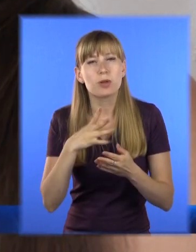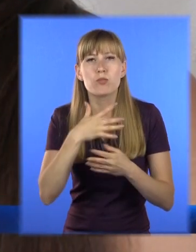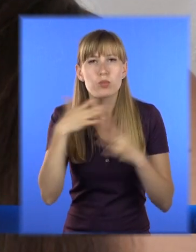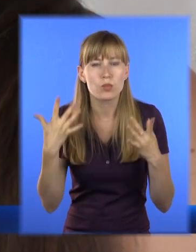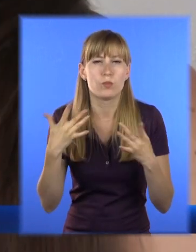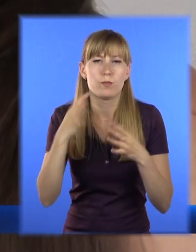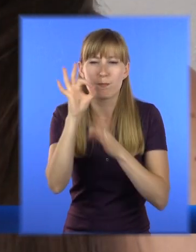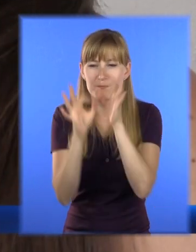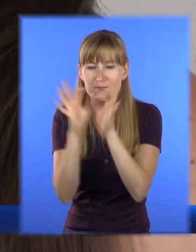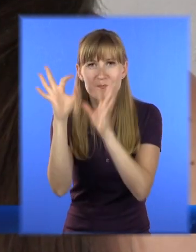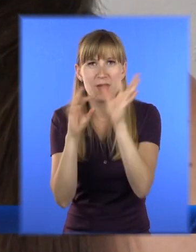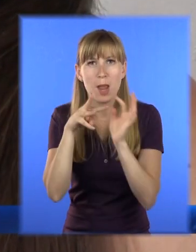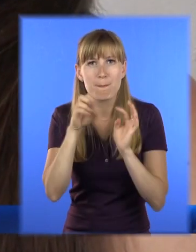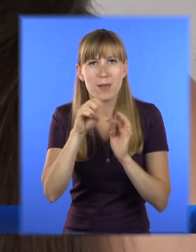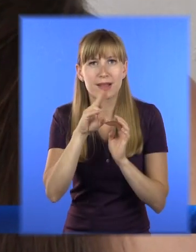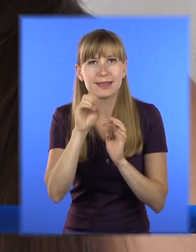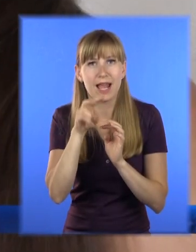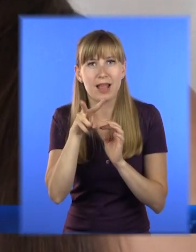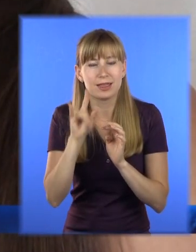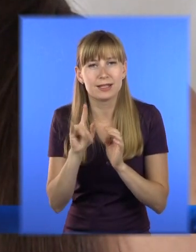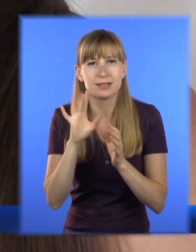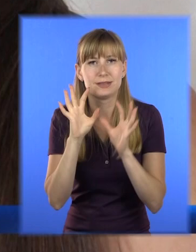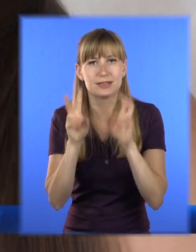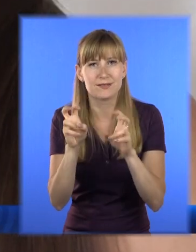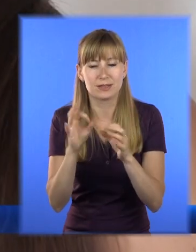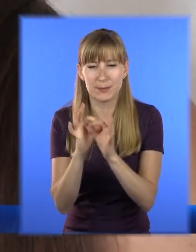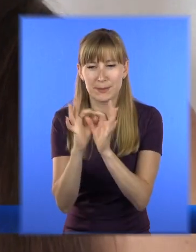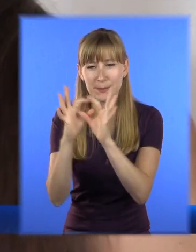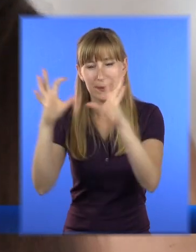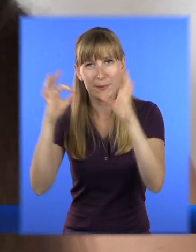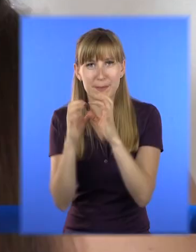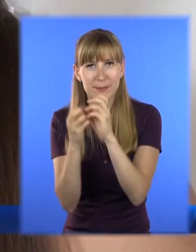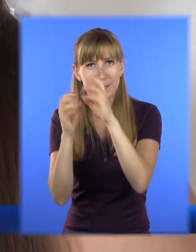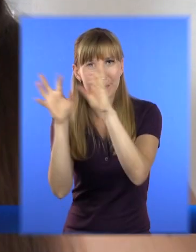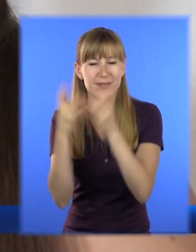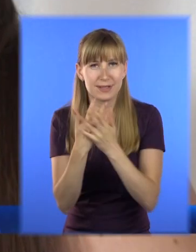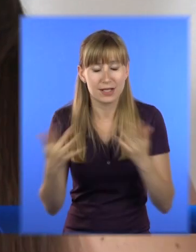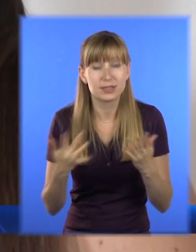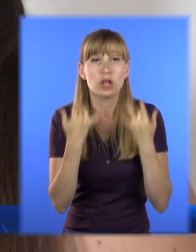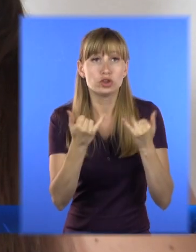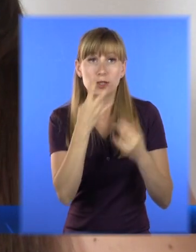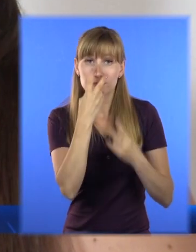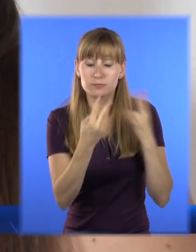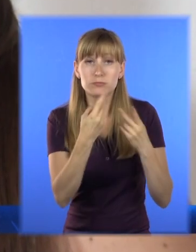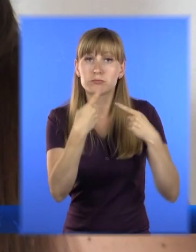мандалы. Сейчас я вижу разнообразие работ, не только мандалы,